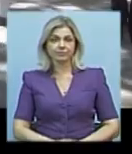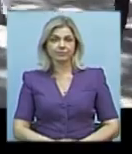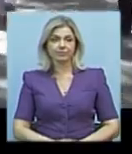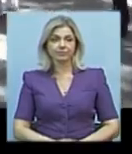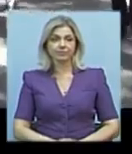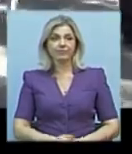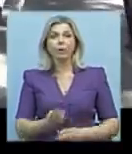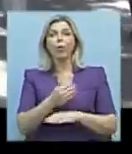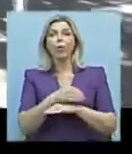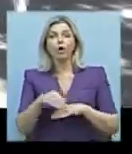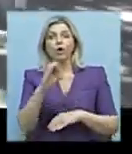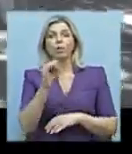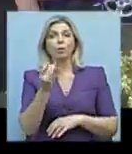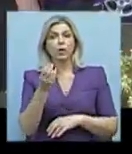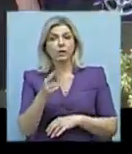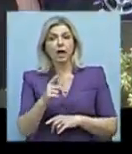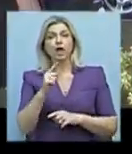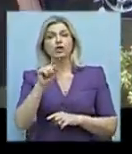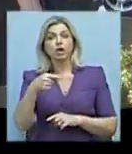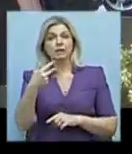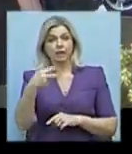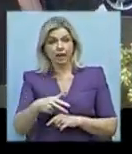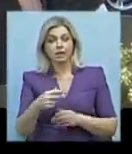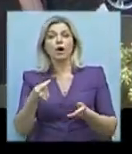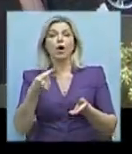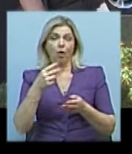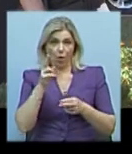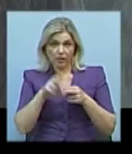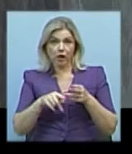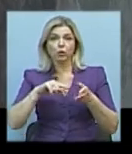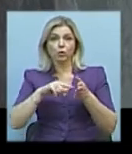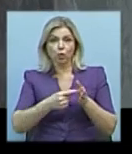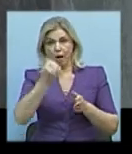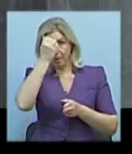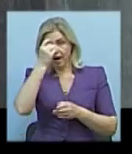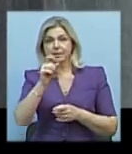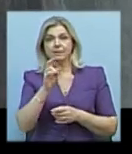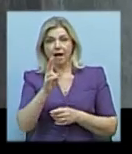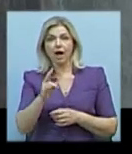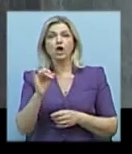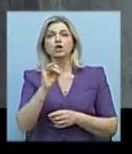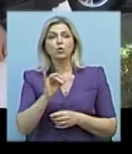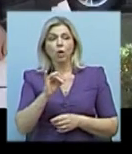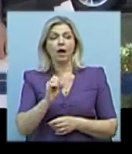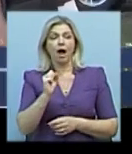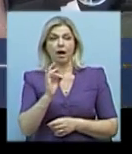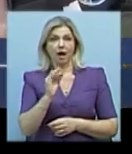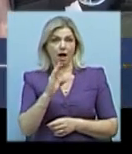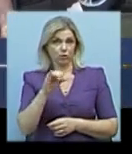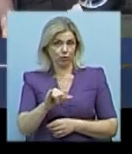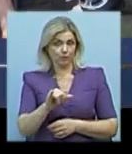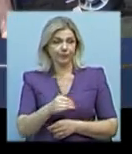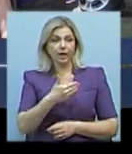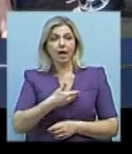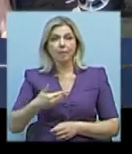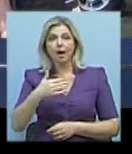Пройшлися вулицею Соборною. За півтори години дістались кінцевого пункту – пам'ятного знаку історику Миколі Аркасу. Ми багато чого